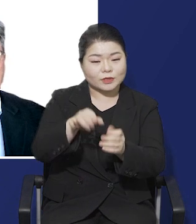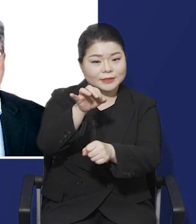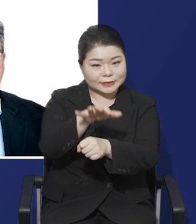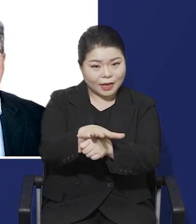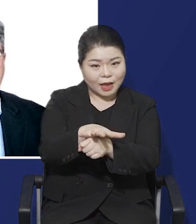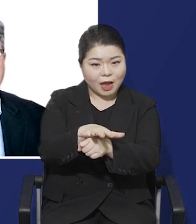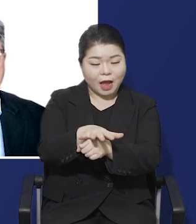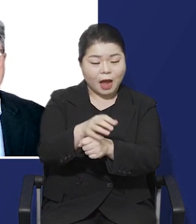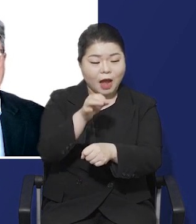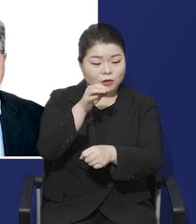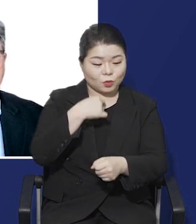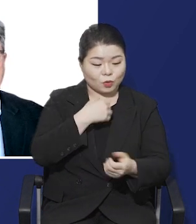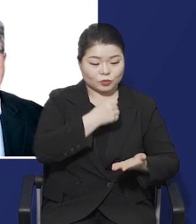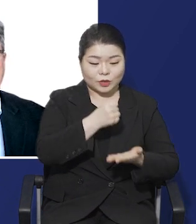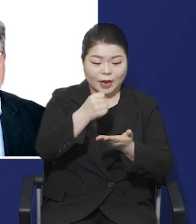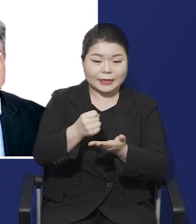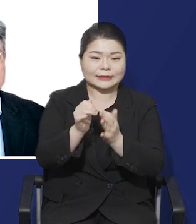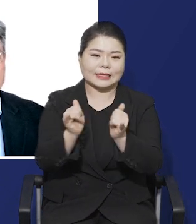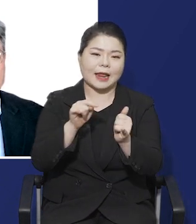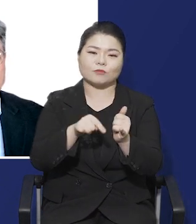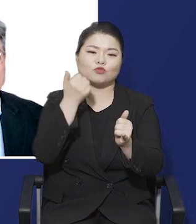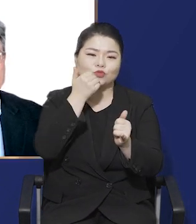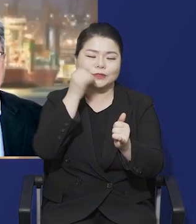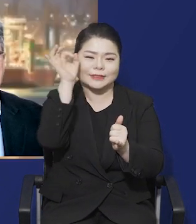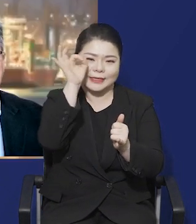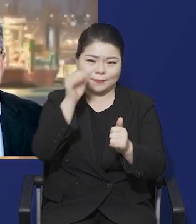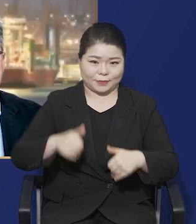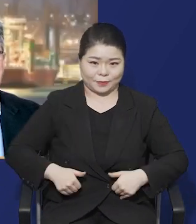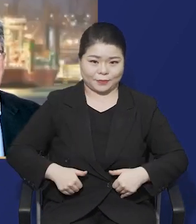구매하거나 수입하여 판매할 바이어를 찾아야 합니다.